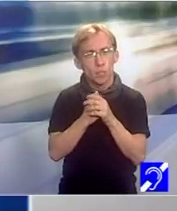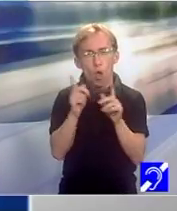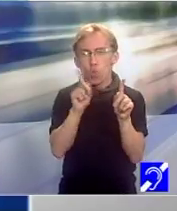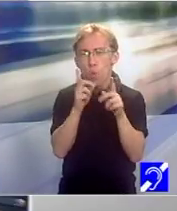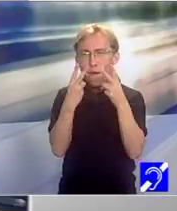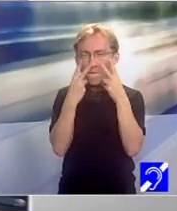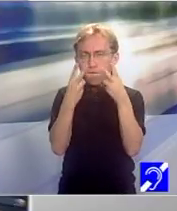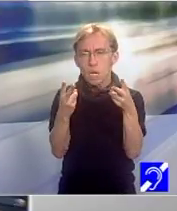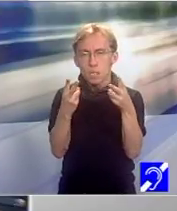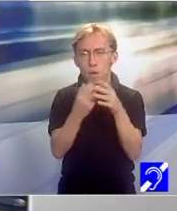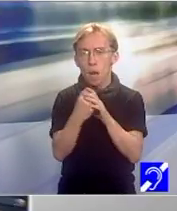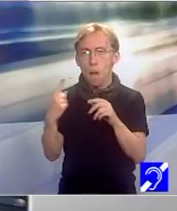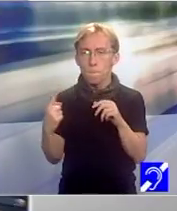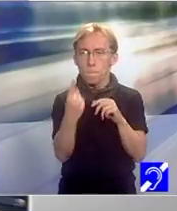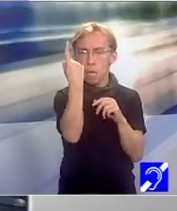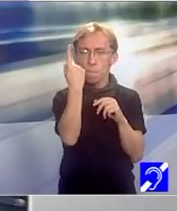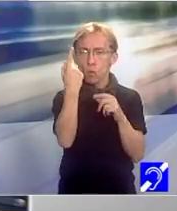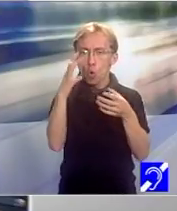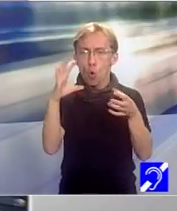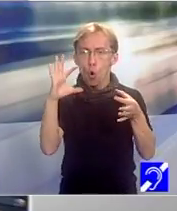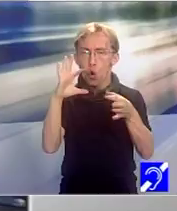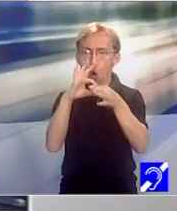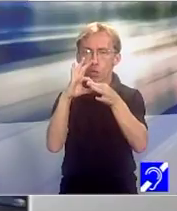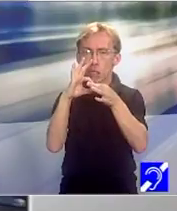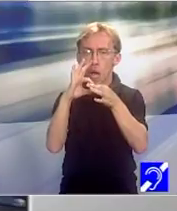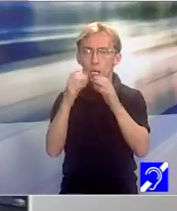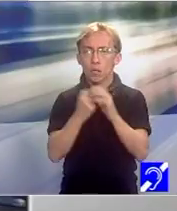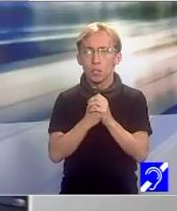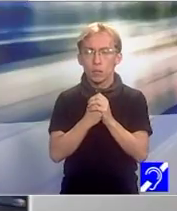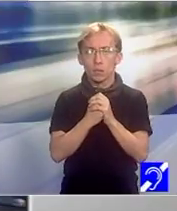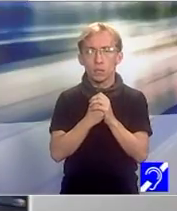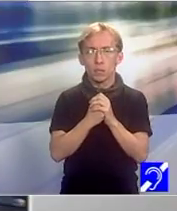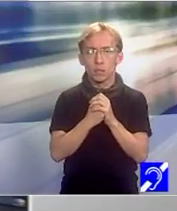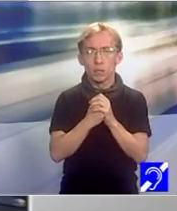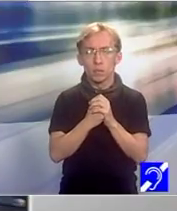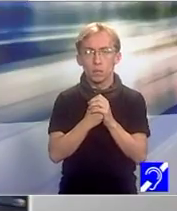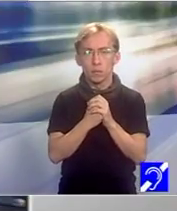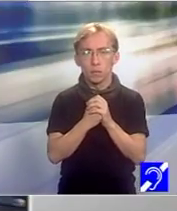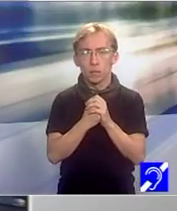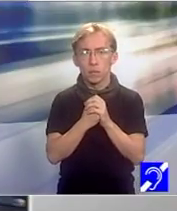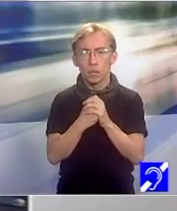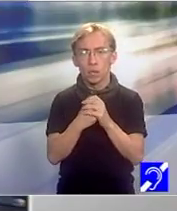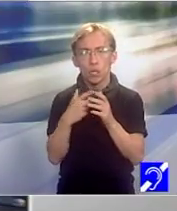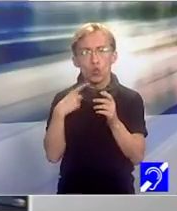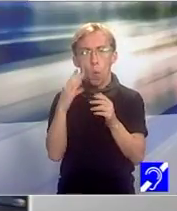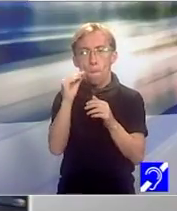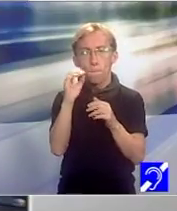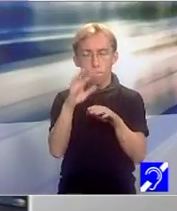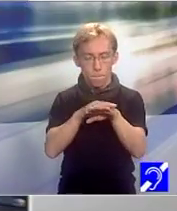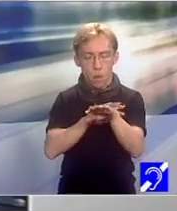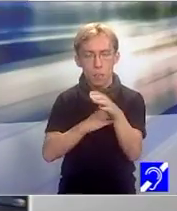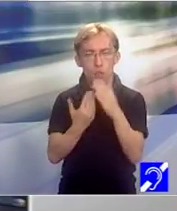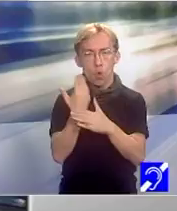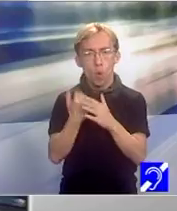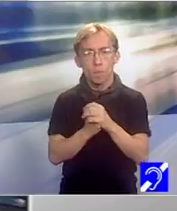vizibilă la primul contact cu avem PTP noi. Avem PTP noi. Problema mea